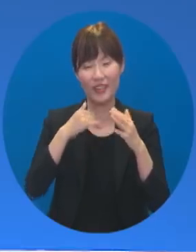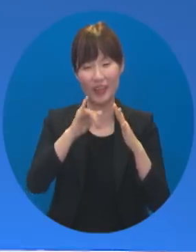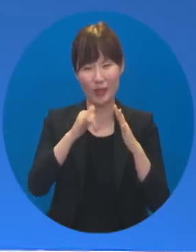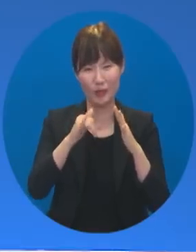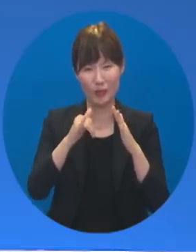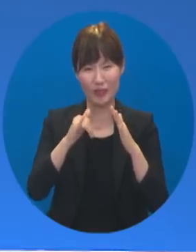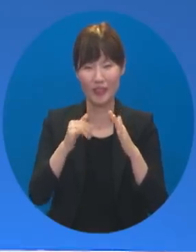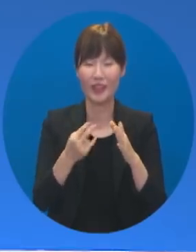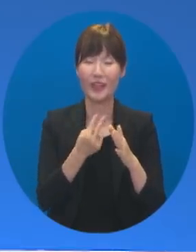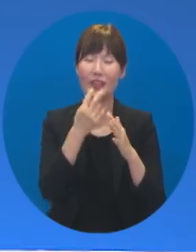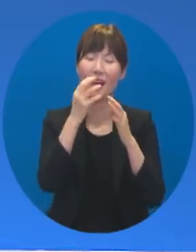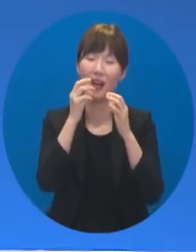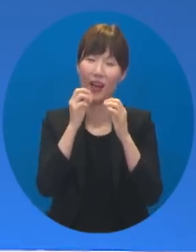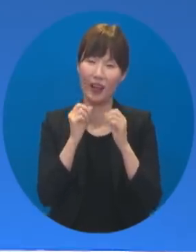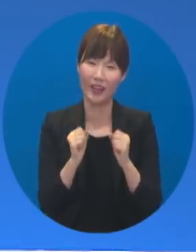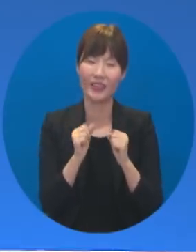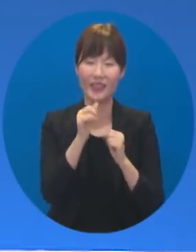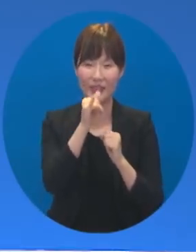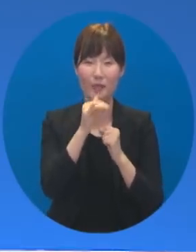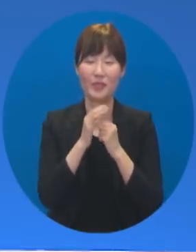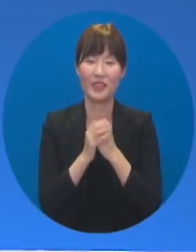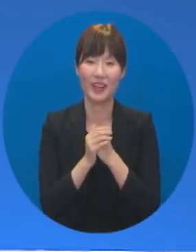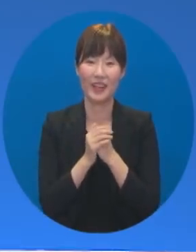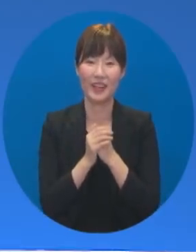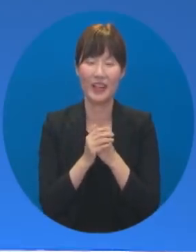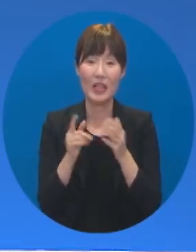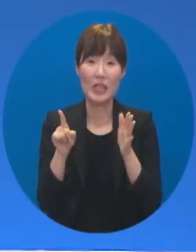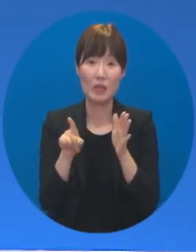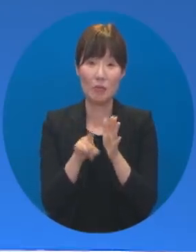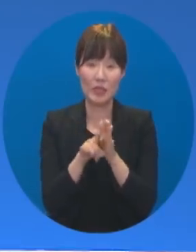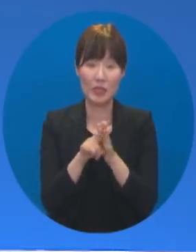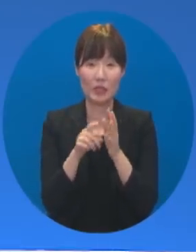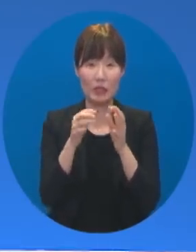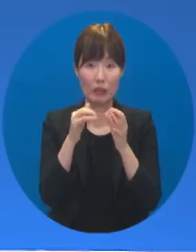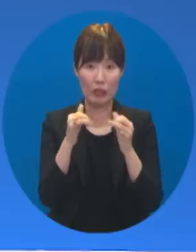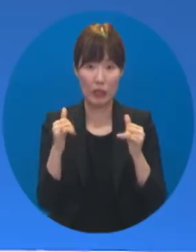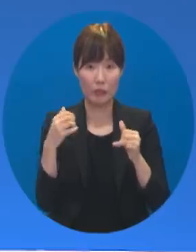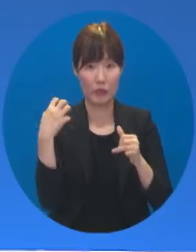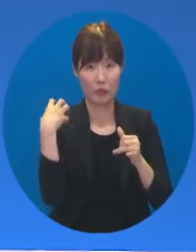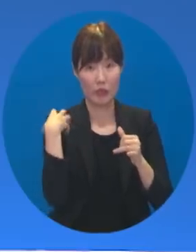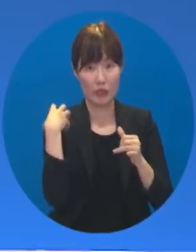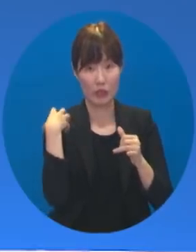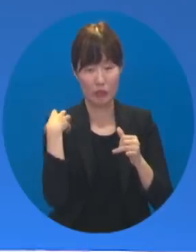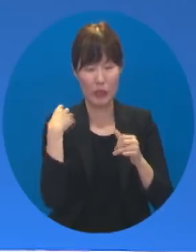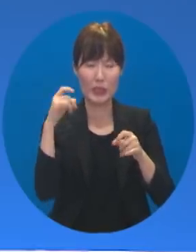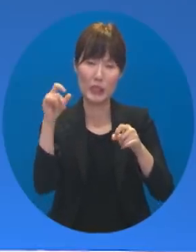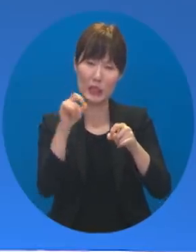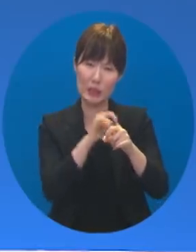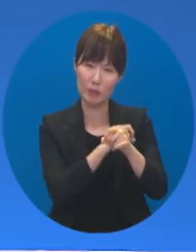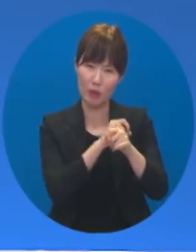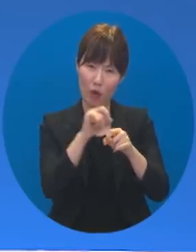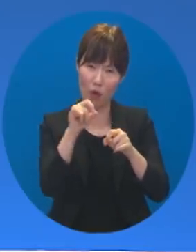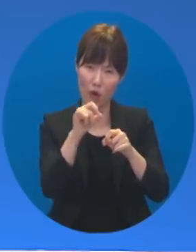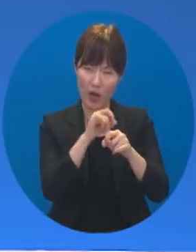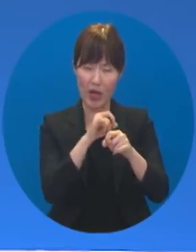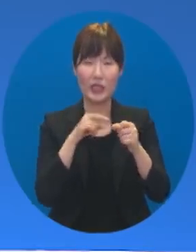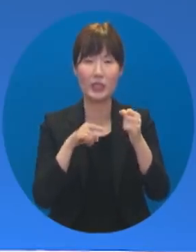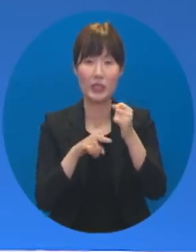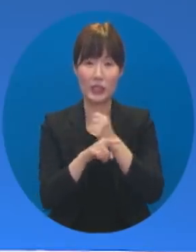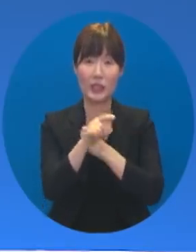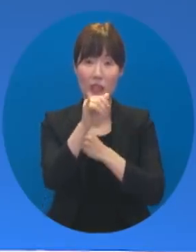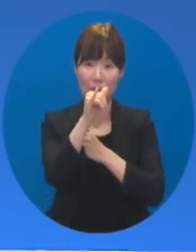사람이 중요한 거고 신앙인의 역할이라는 것이 그렇게 특별한 의미를 부여할 수 있습니다.